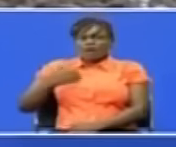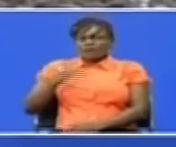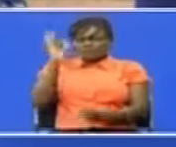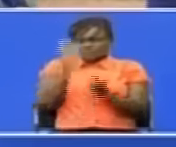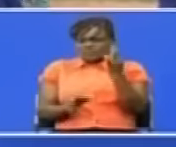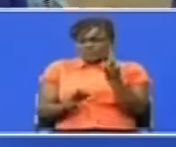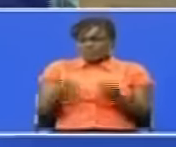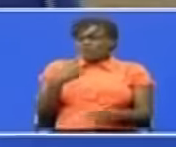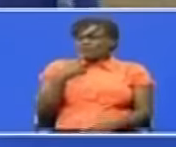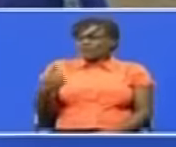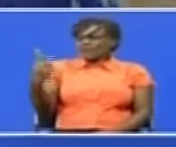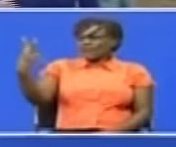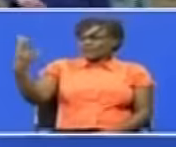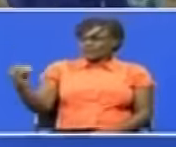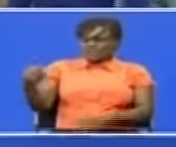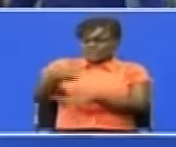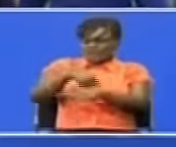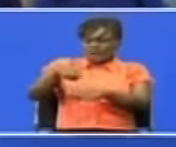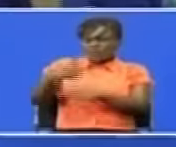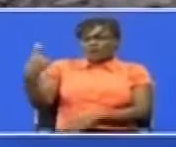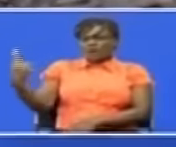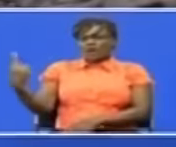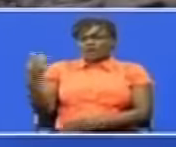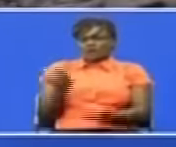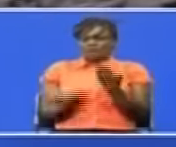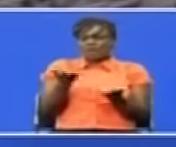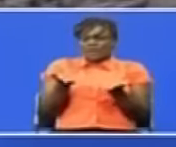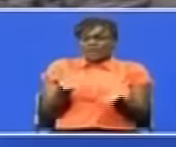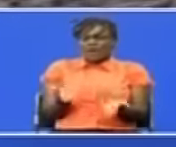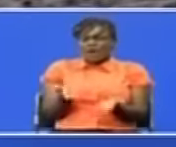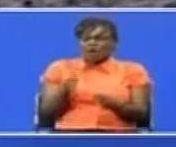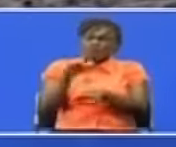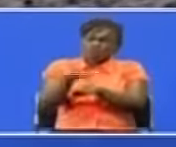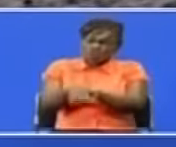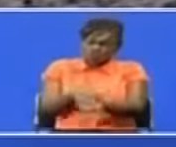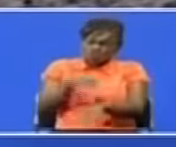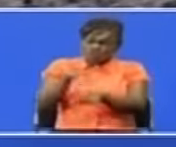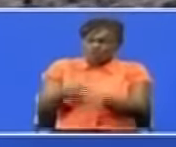ya kilomita 120 kwa saa, ikilinganishwa na inayotumika sasa inayokwenda